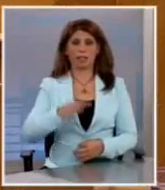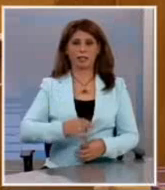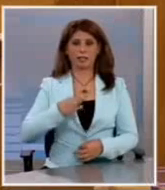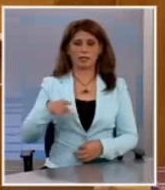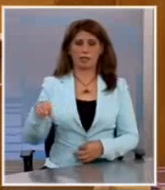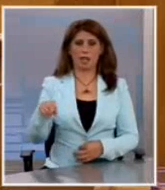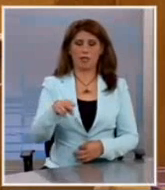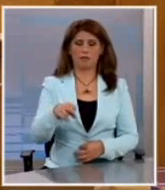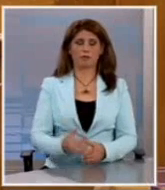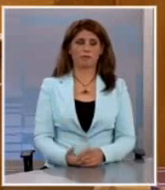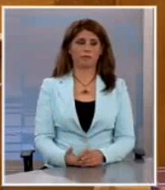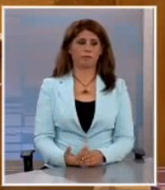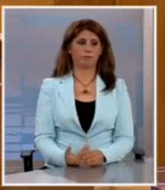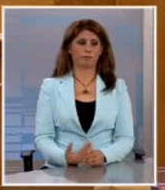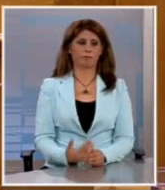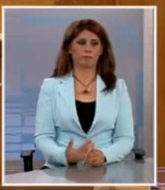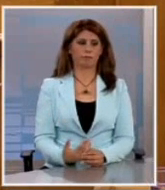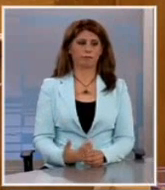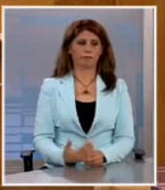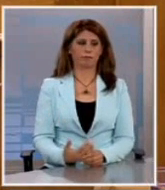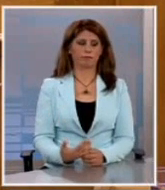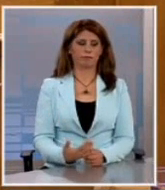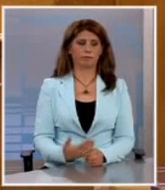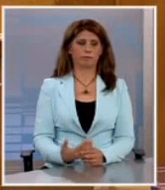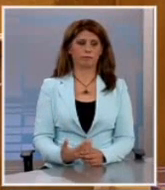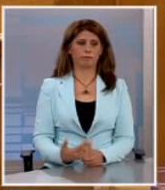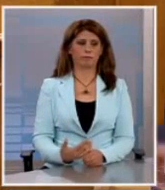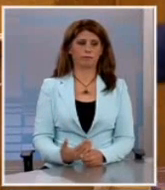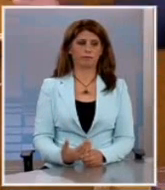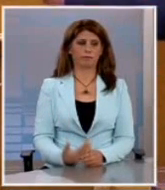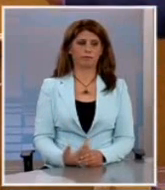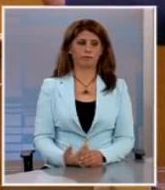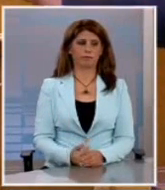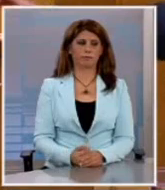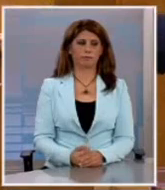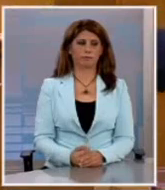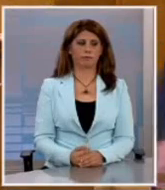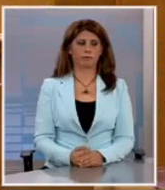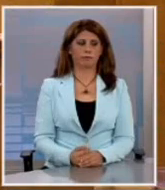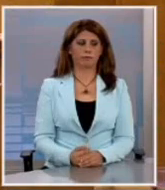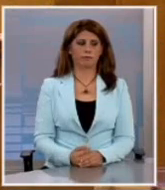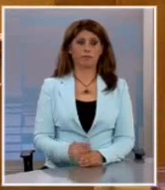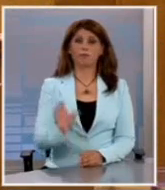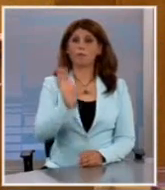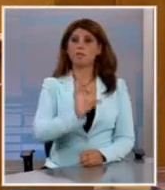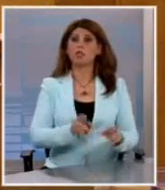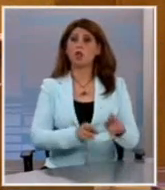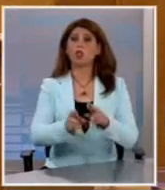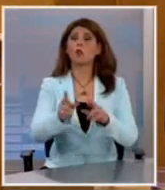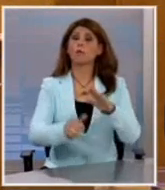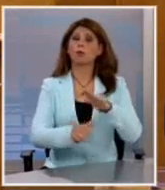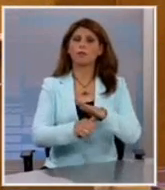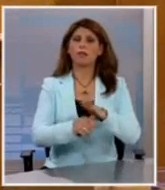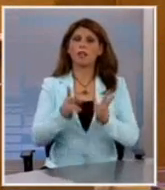κυρίες και κύριοι συνάδελφοι, ήσυχα, παρακαλώ. Θα πάρετε το λόγο μετά. Τίποτε. Να βρείτε τον δρόμο διακοπές, να πάτε στο Προεδρείο σας. Οι διακοπές